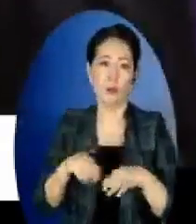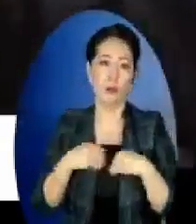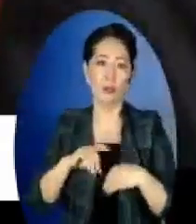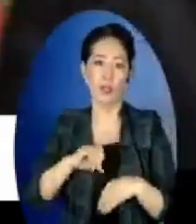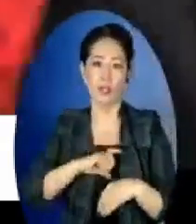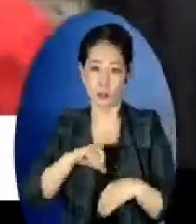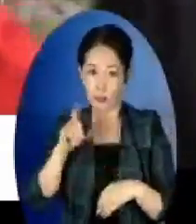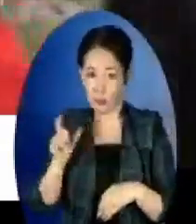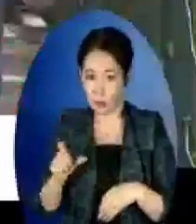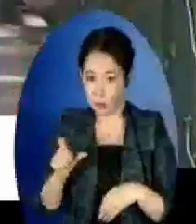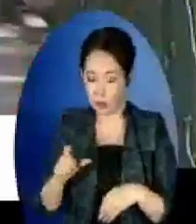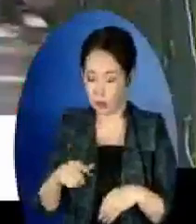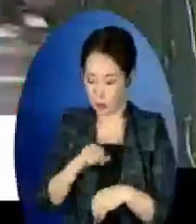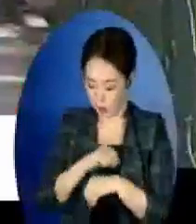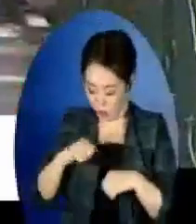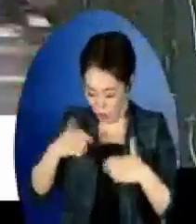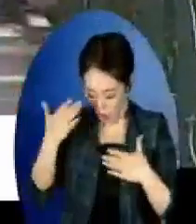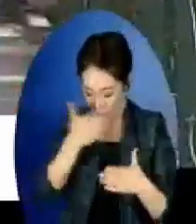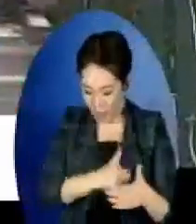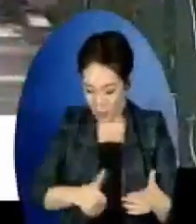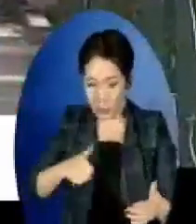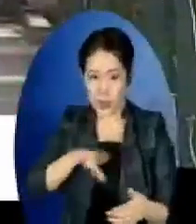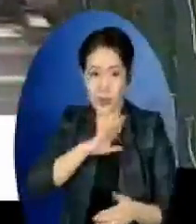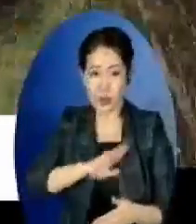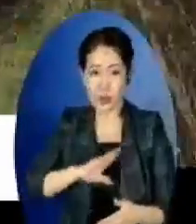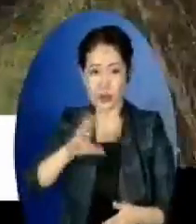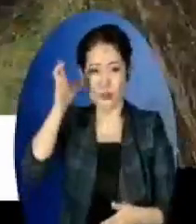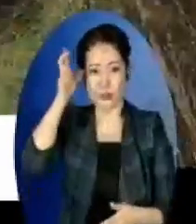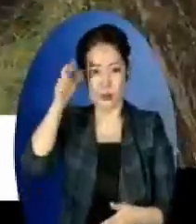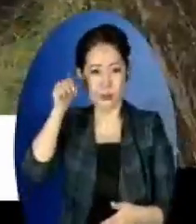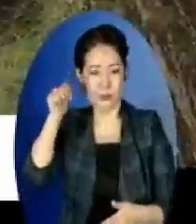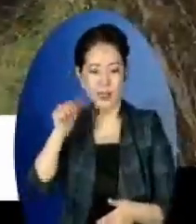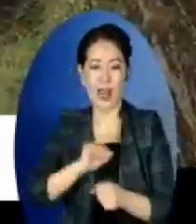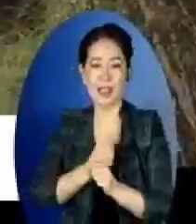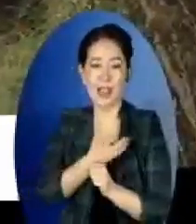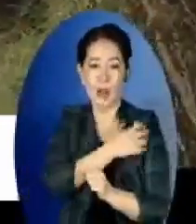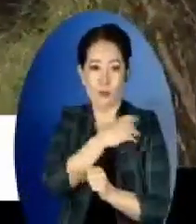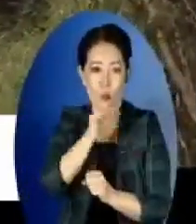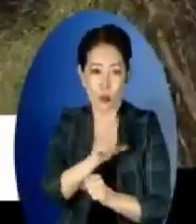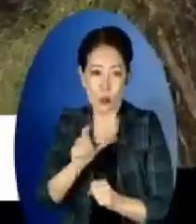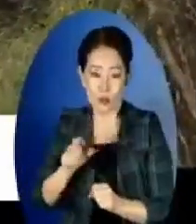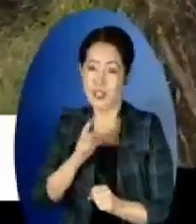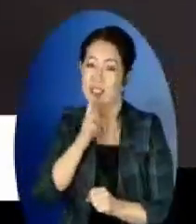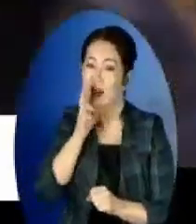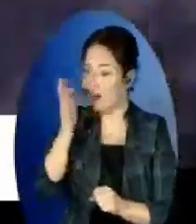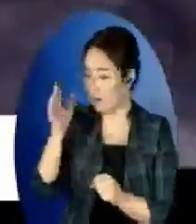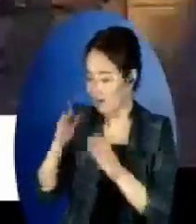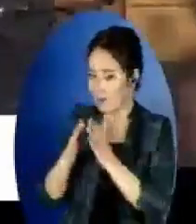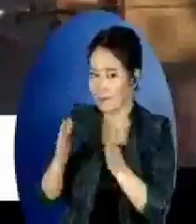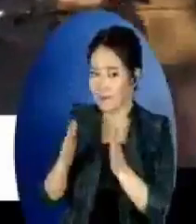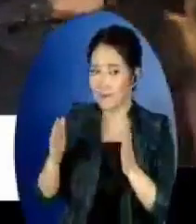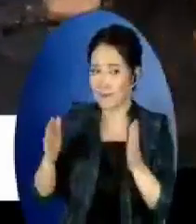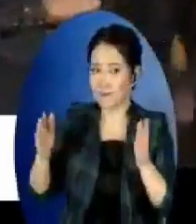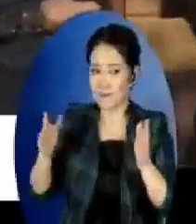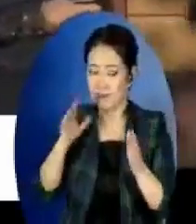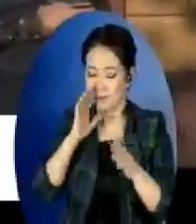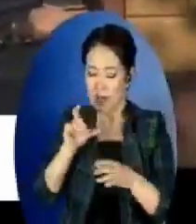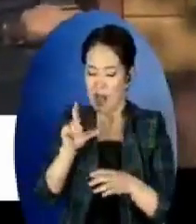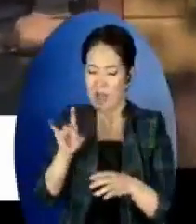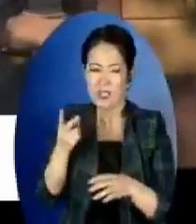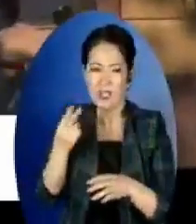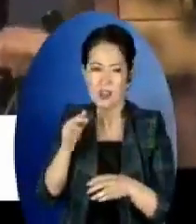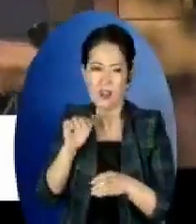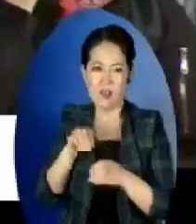авах хэрэгтэй. Өөрийгөө эрүүл байлгах хэмжээнд боловсрсан хариуцлагатай иргэд. Энэ ягаан онгийг улам бүр нэмэгдүүлэх, эрсдэлтэй